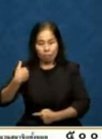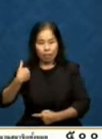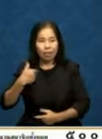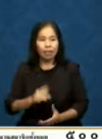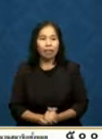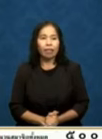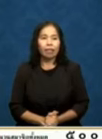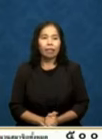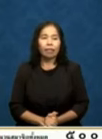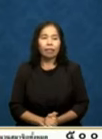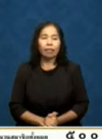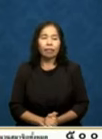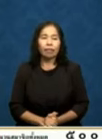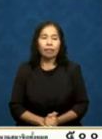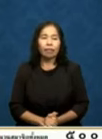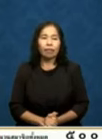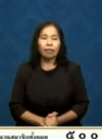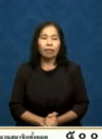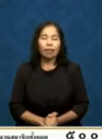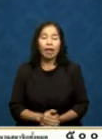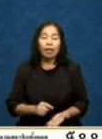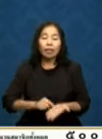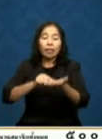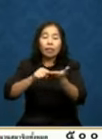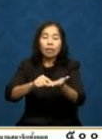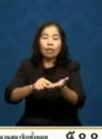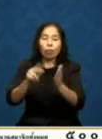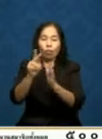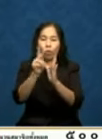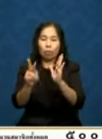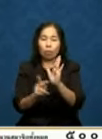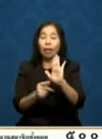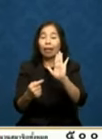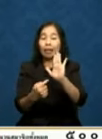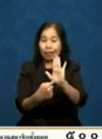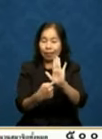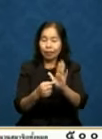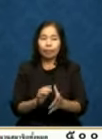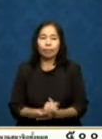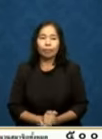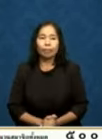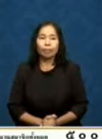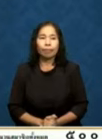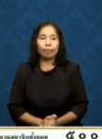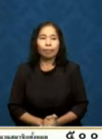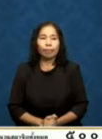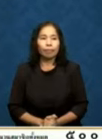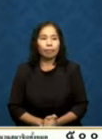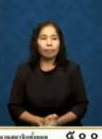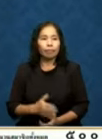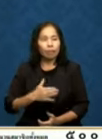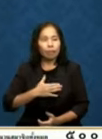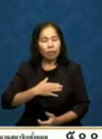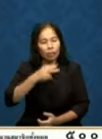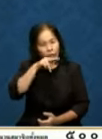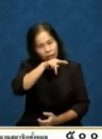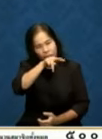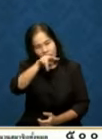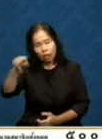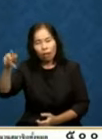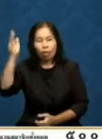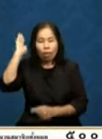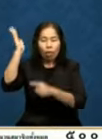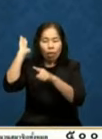ราบเรียนท่านประธานว่าในการเสนอกฎหมายทำนองนี้ผมเห็นหลายท่านอภิปร